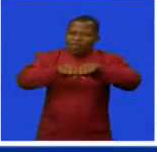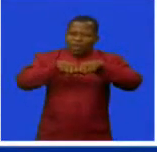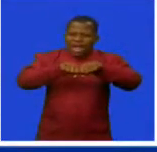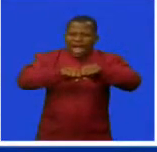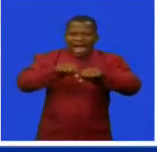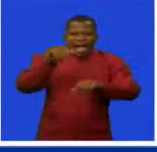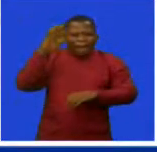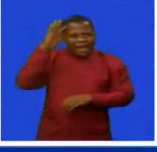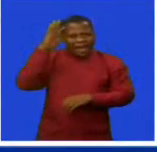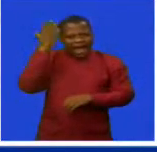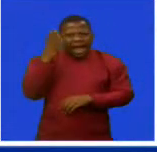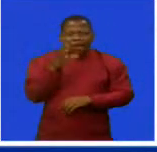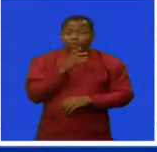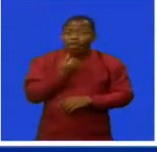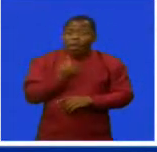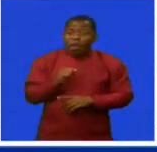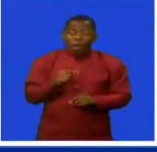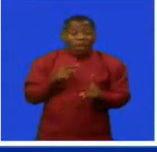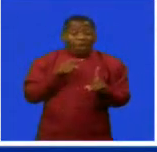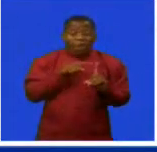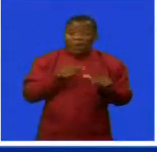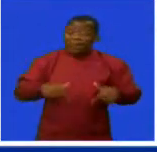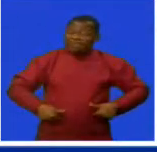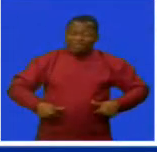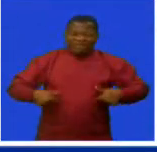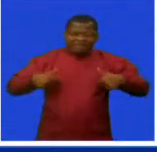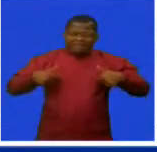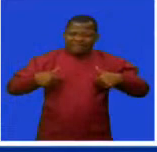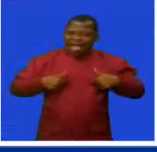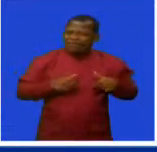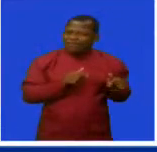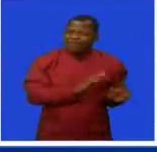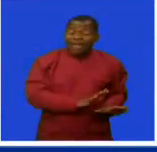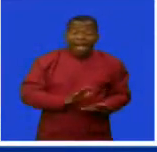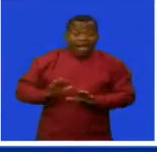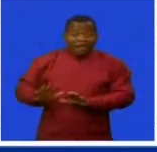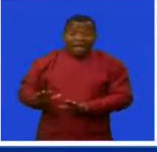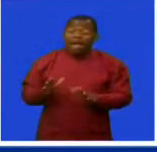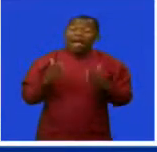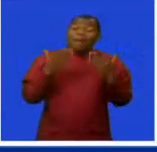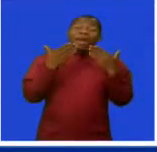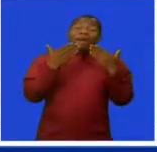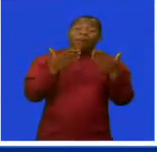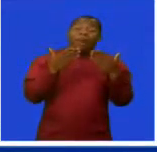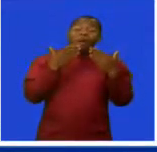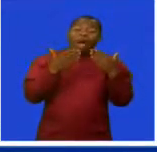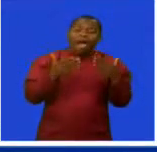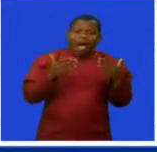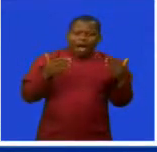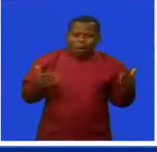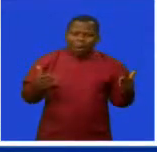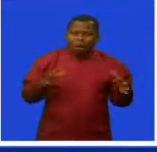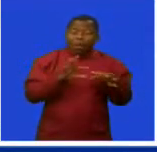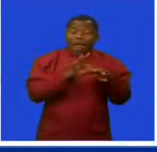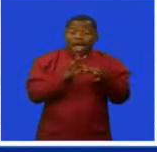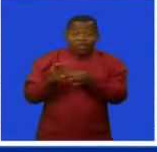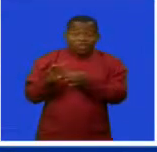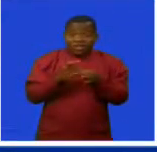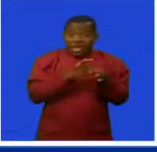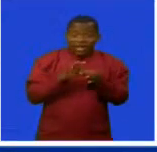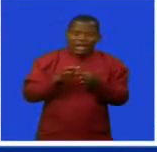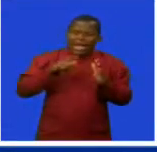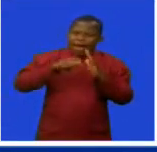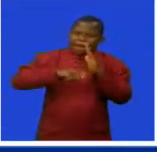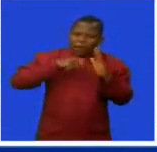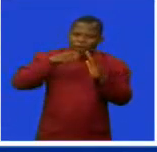simo lesibucayi nakangaka kungaleso sizathu babonga kakhulu kule nhlangano. Lo msebenzi kubhekeke ukuthi ube